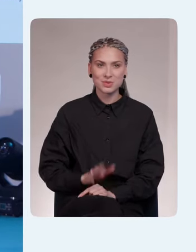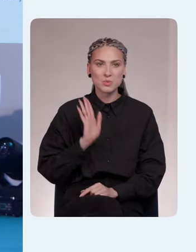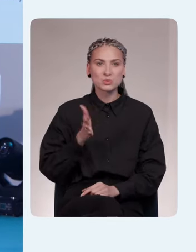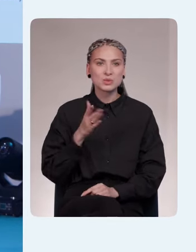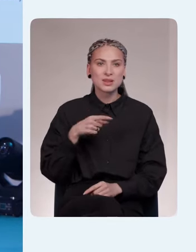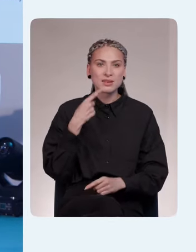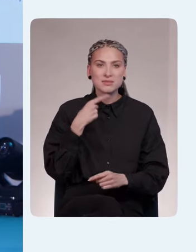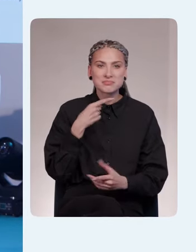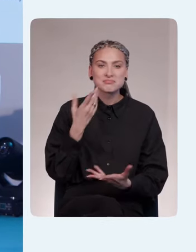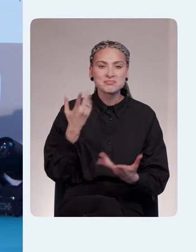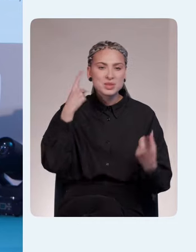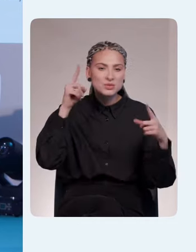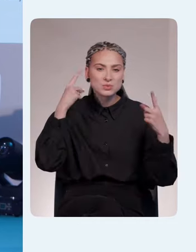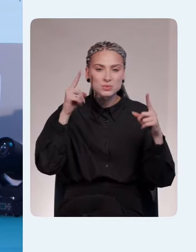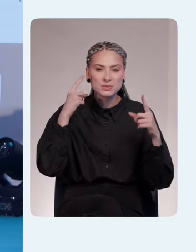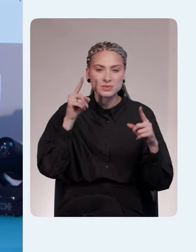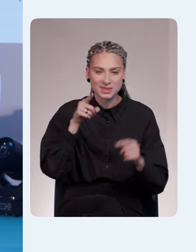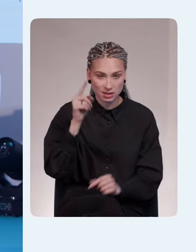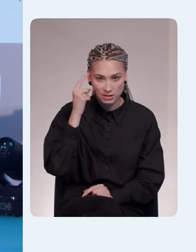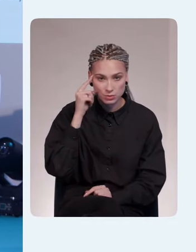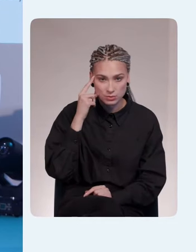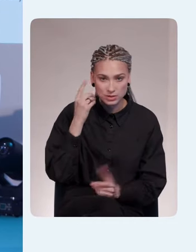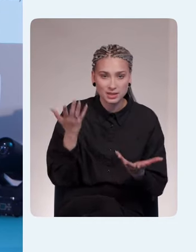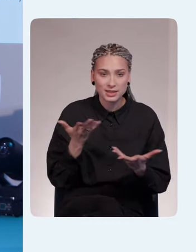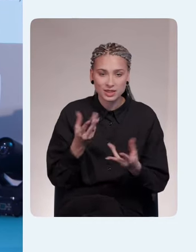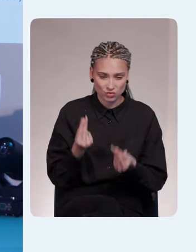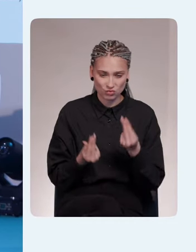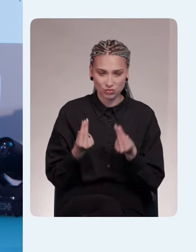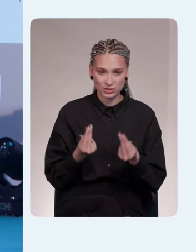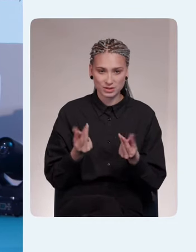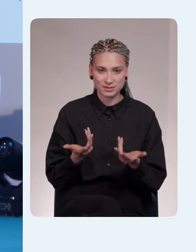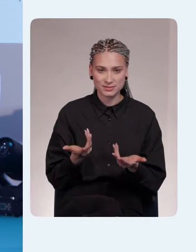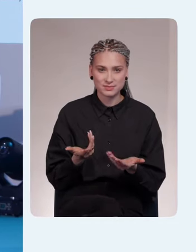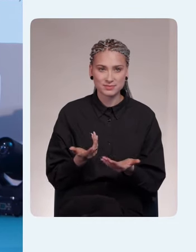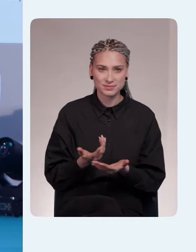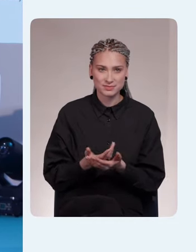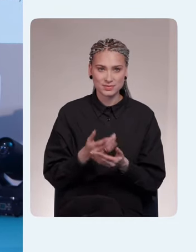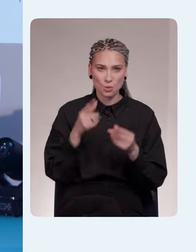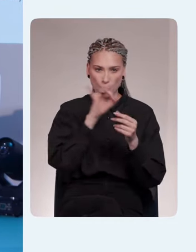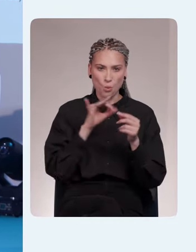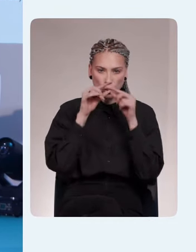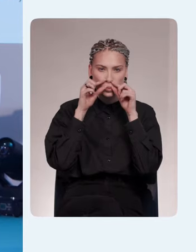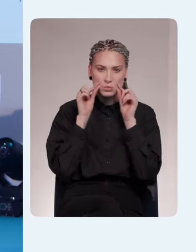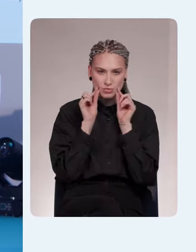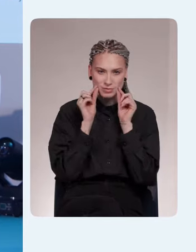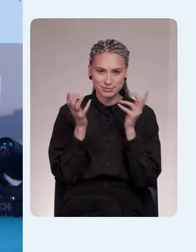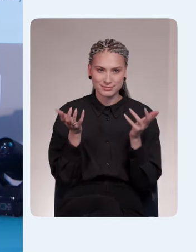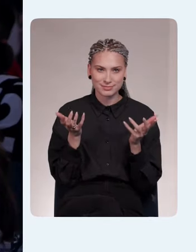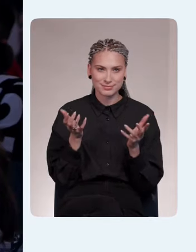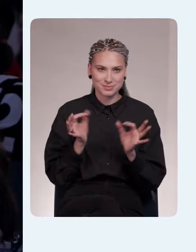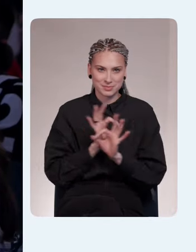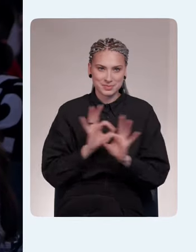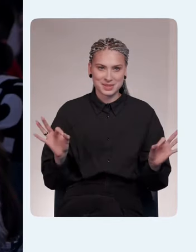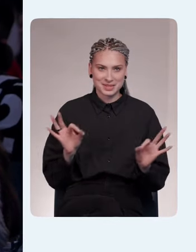на усы». Я говорю: «Ты идиот? Какие шутки на усы? Они потрясающе выглядят. Девчонки, пойдем веселиться».